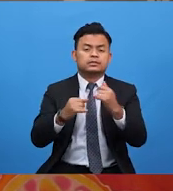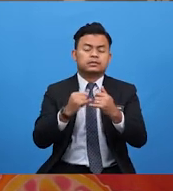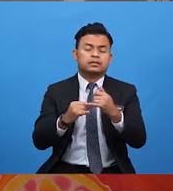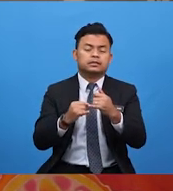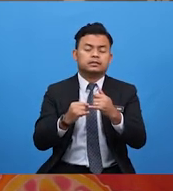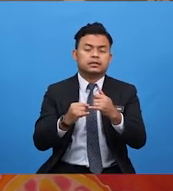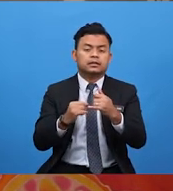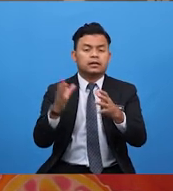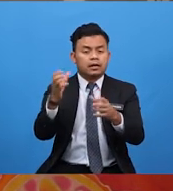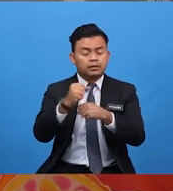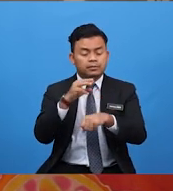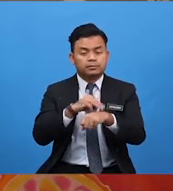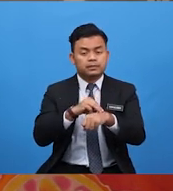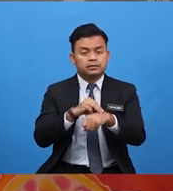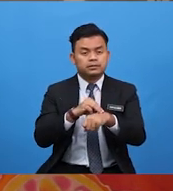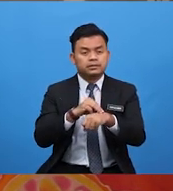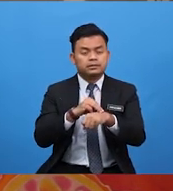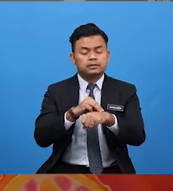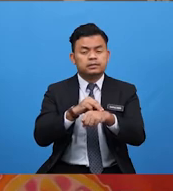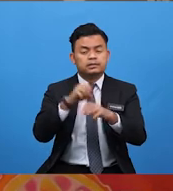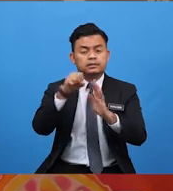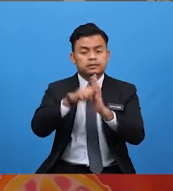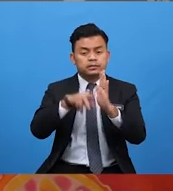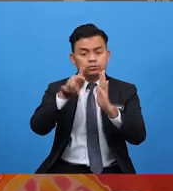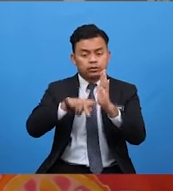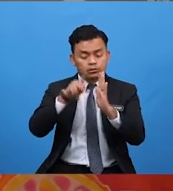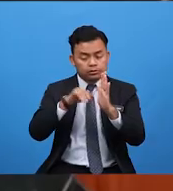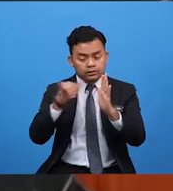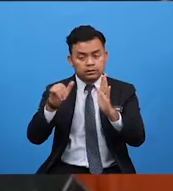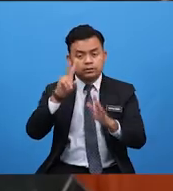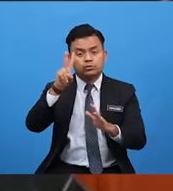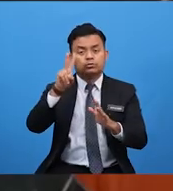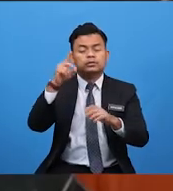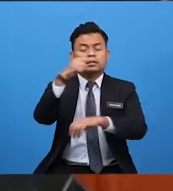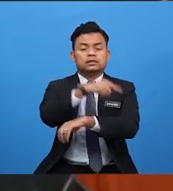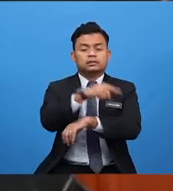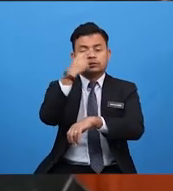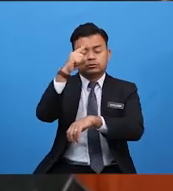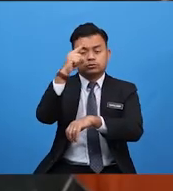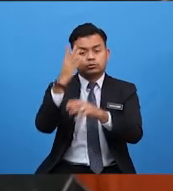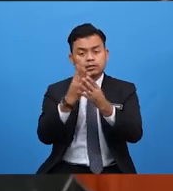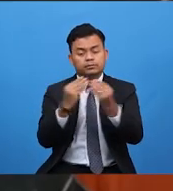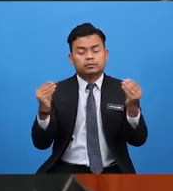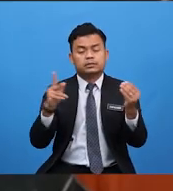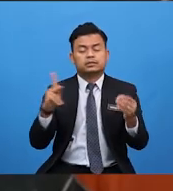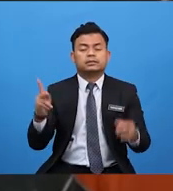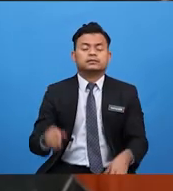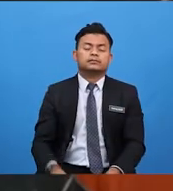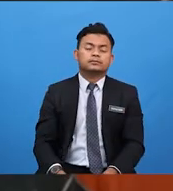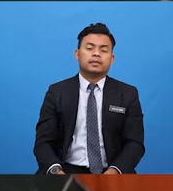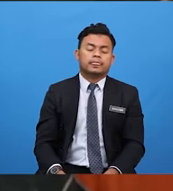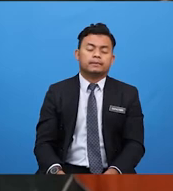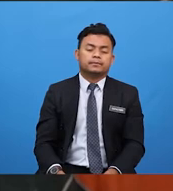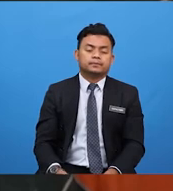masa sekurang-kurangnya 2 hari untuk diselesaikan. Ini adalah kerana untuk